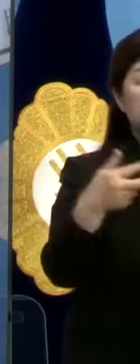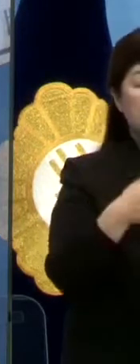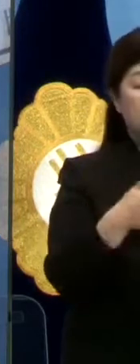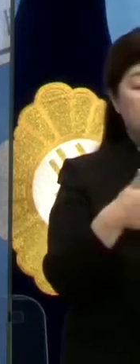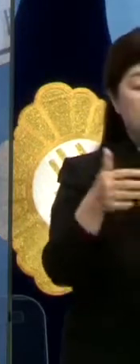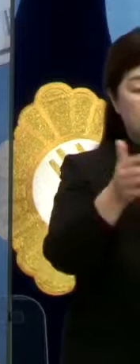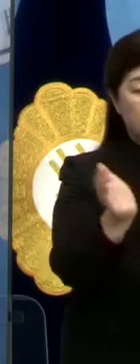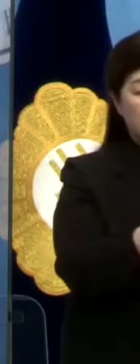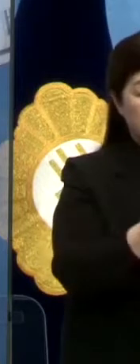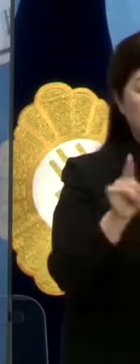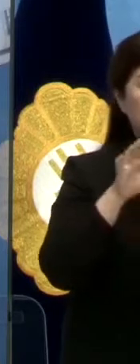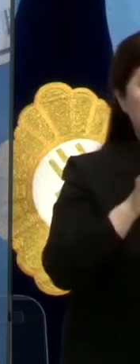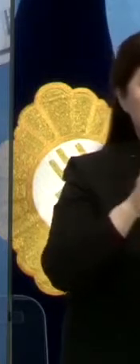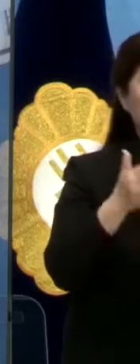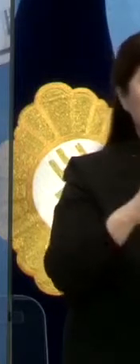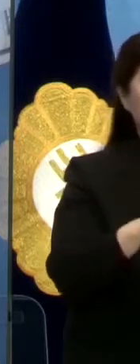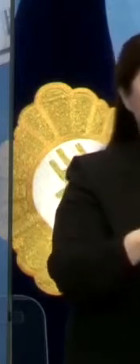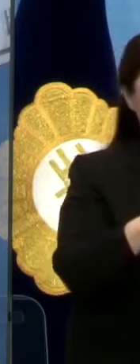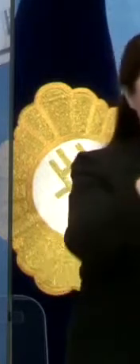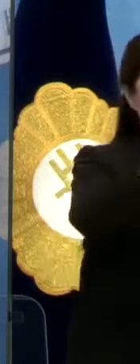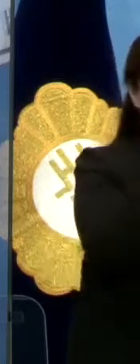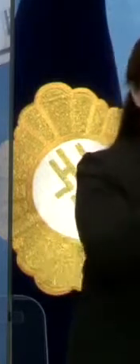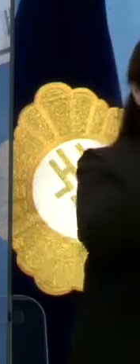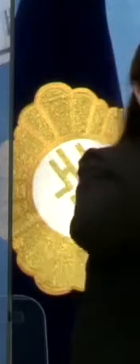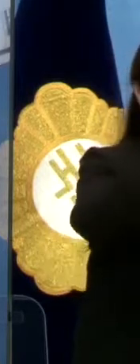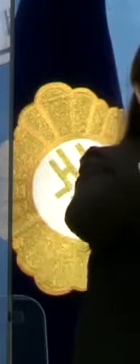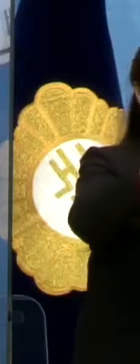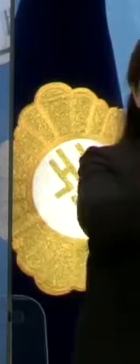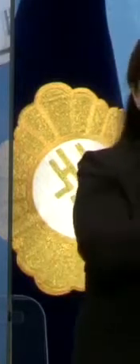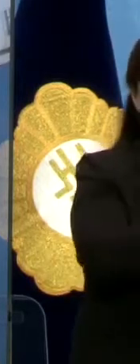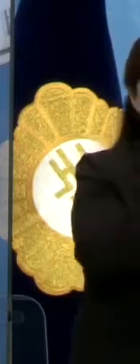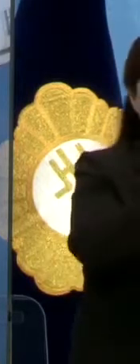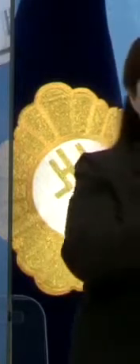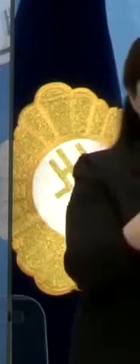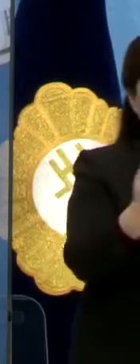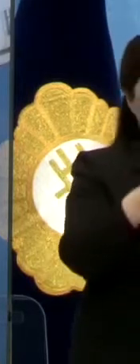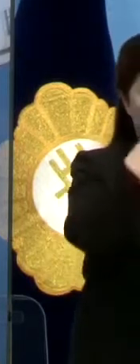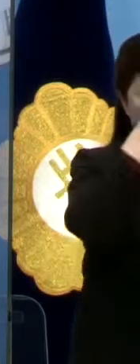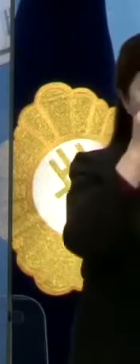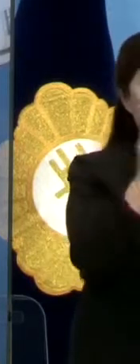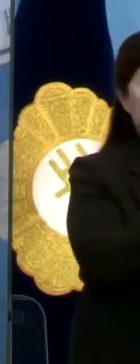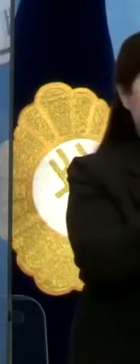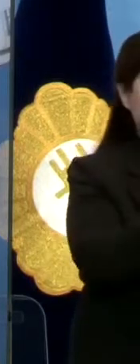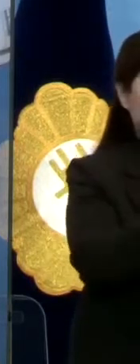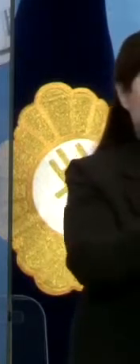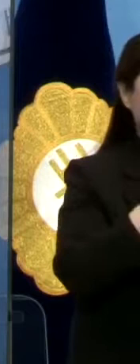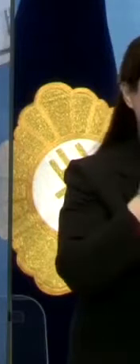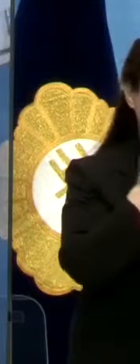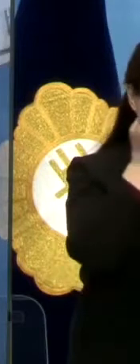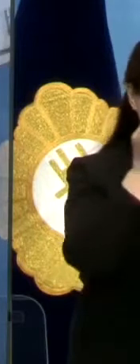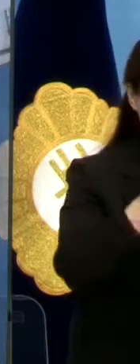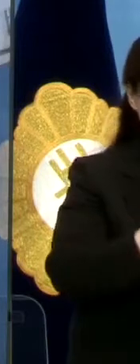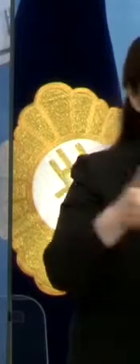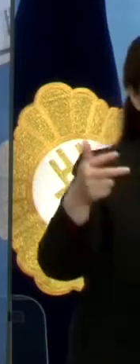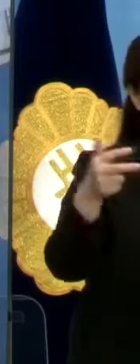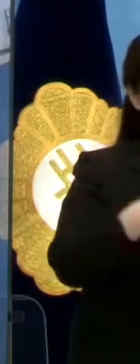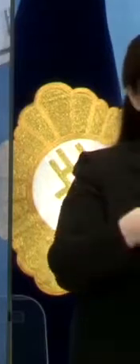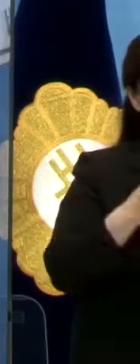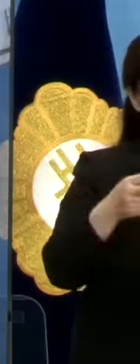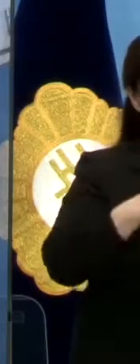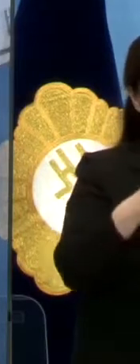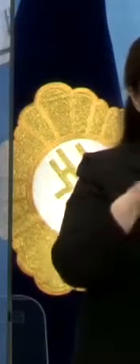국립소록도 병원에서 한센병 환자의 치료에 헌신했습니다. 다미안 재단이 한국에서 철수하자 이 두